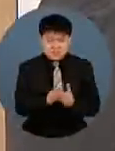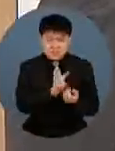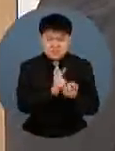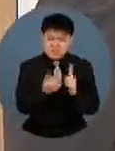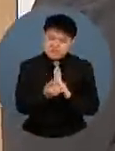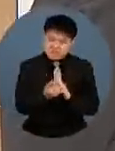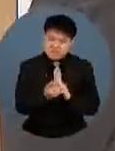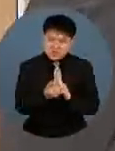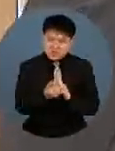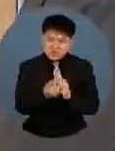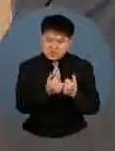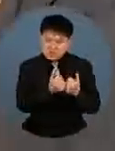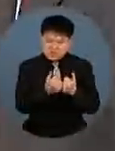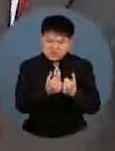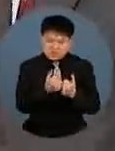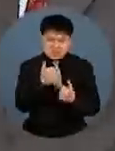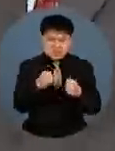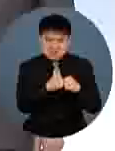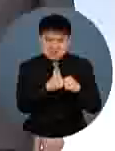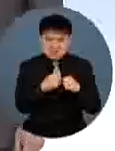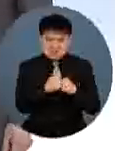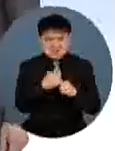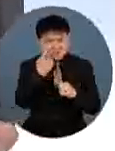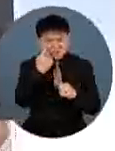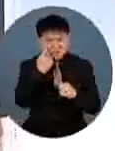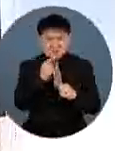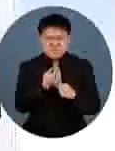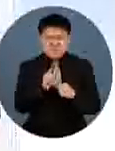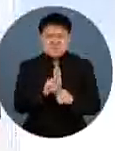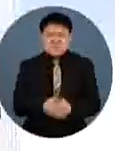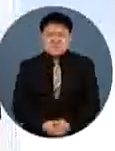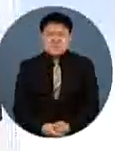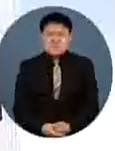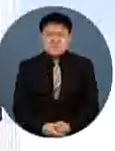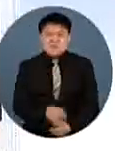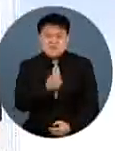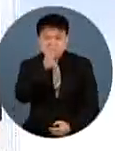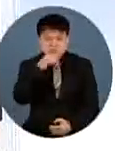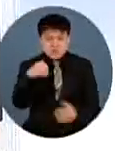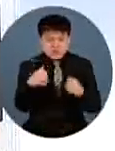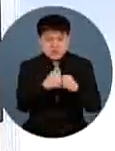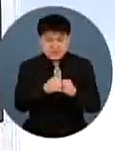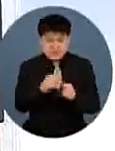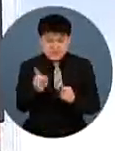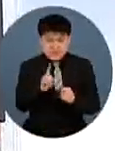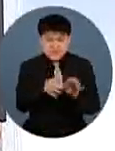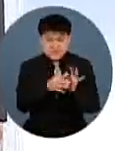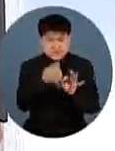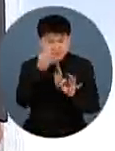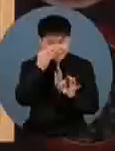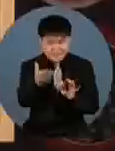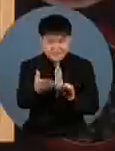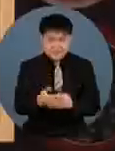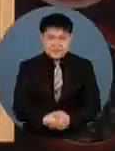해볼 만하다 이런 결론이었습니다. 네. 네. 자, 중앙전투가 과연 어떻게 될지요? 계속 보시겠습니다.